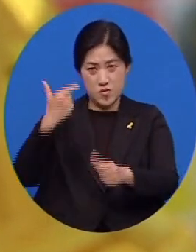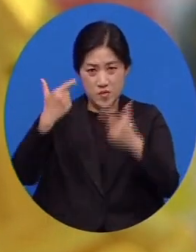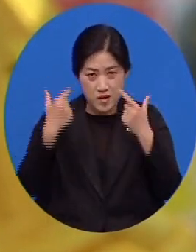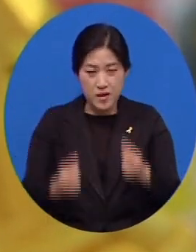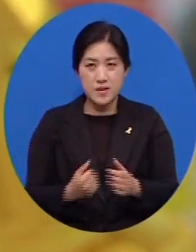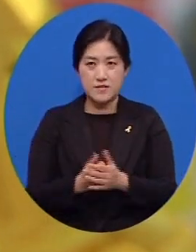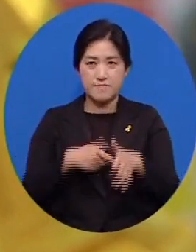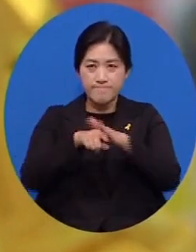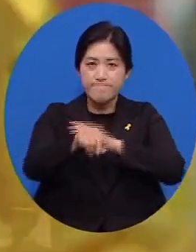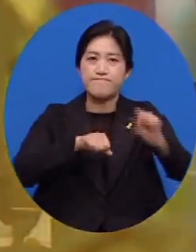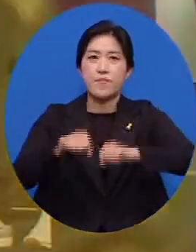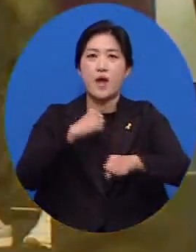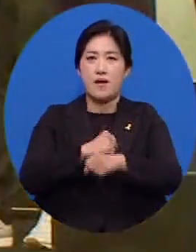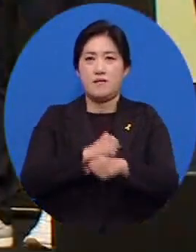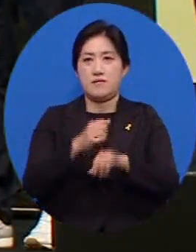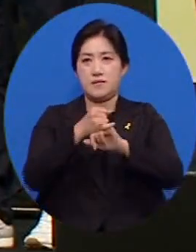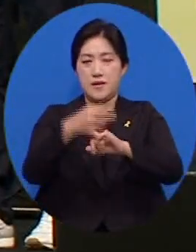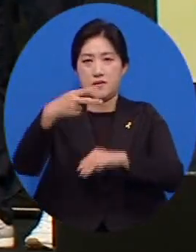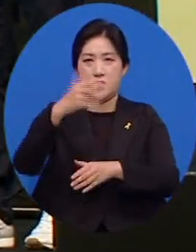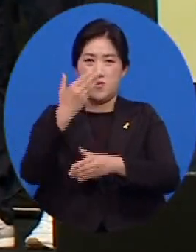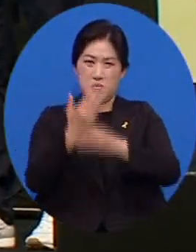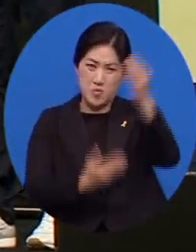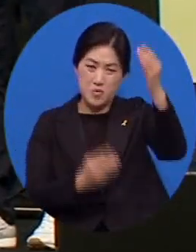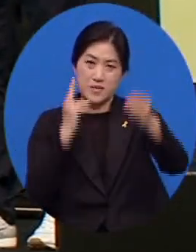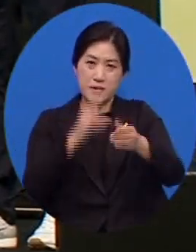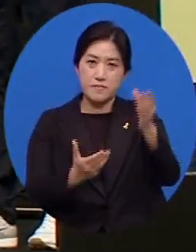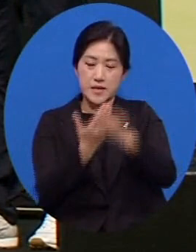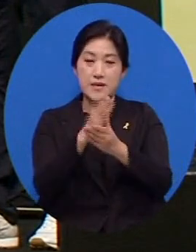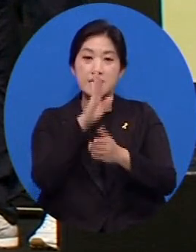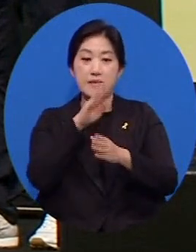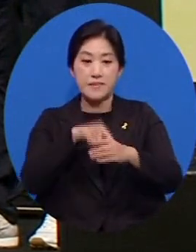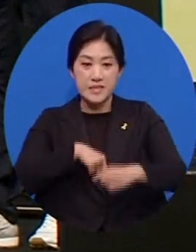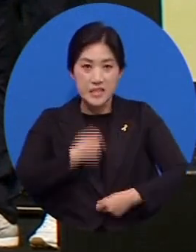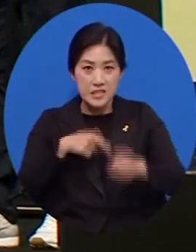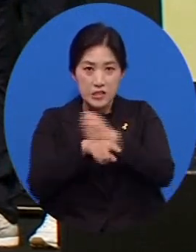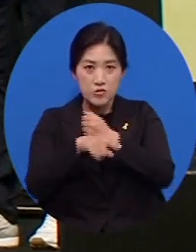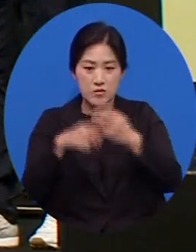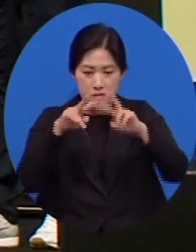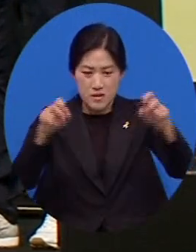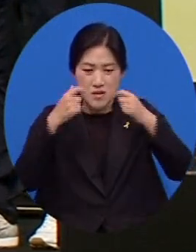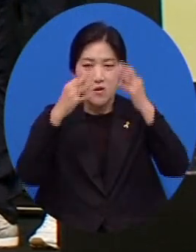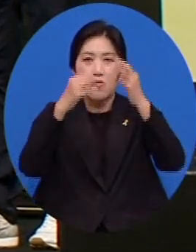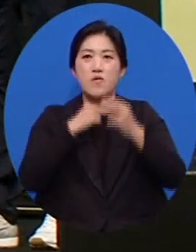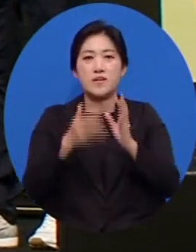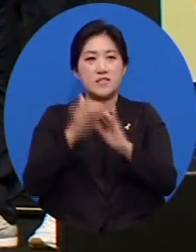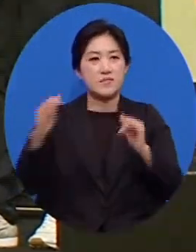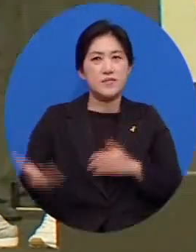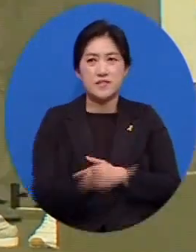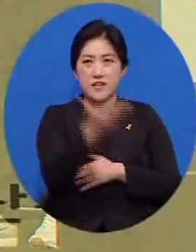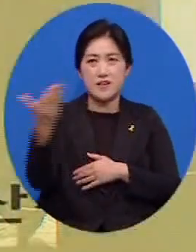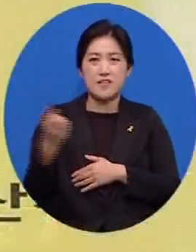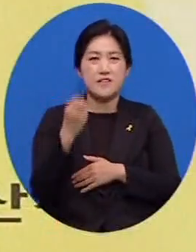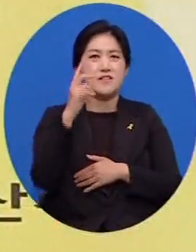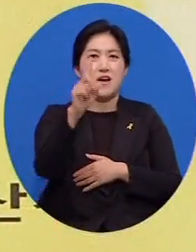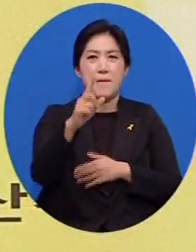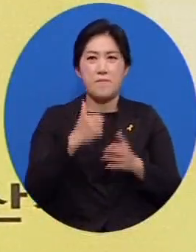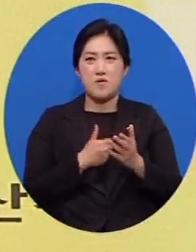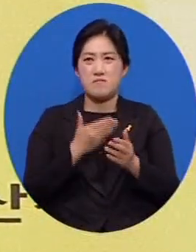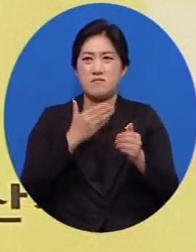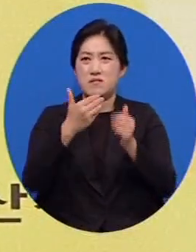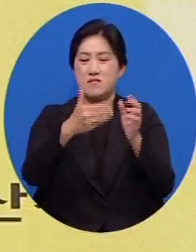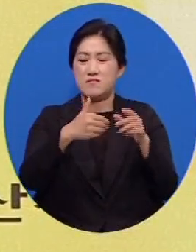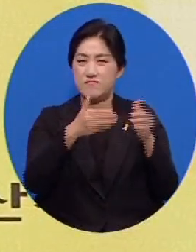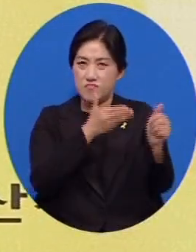같이 나서겠습니다. 세월호 참사 진상규명을 간절히 바라는 시민들에게 다시 한번 손을